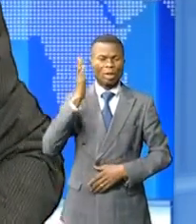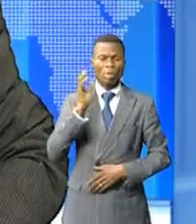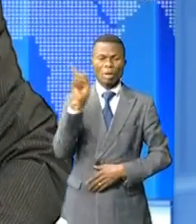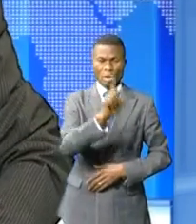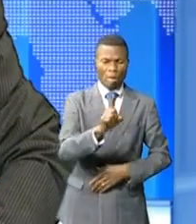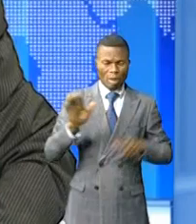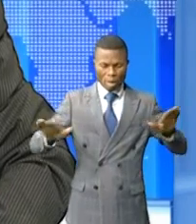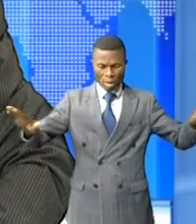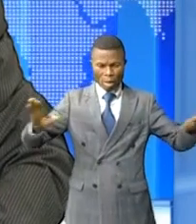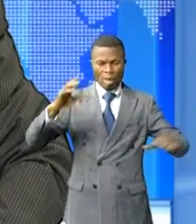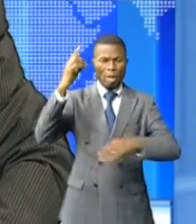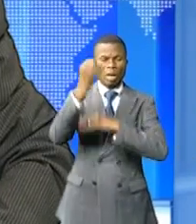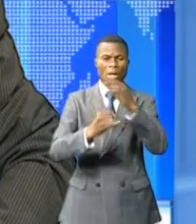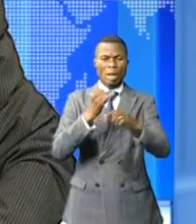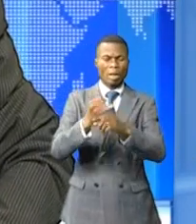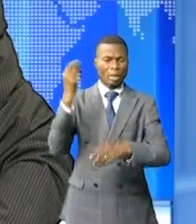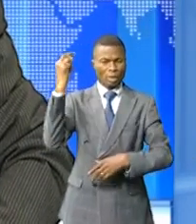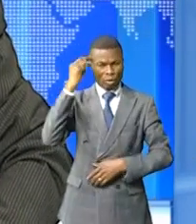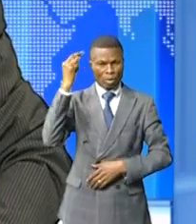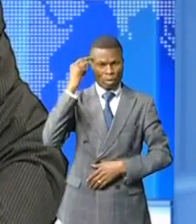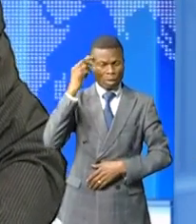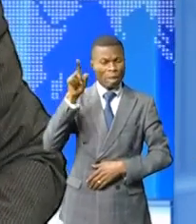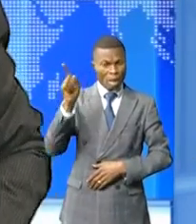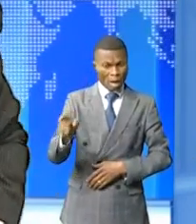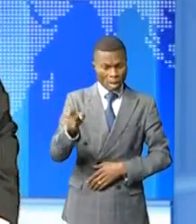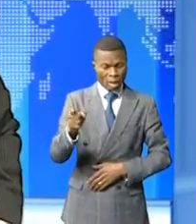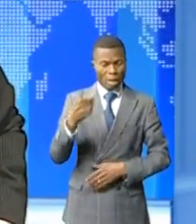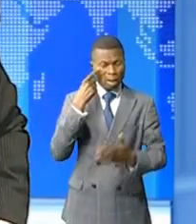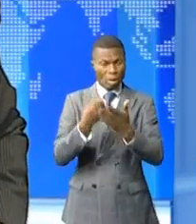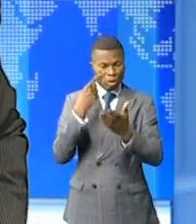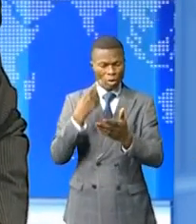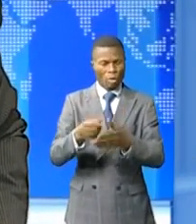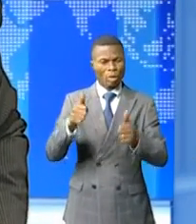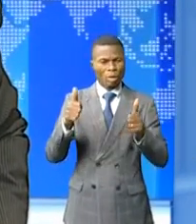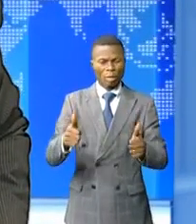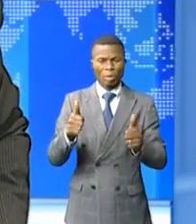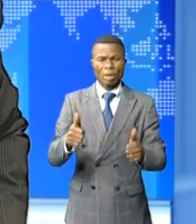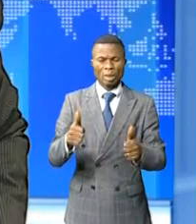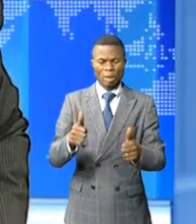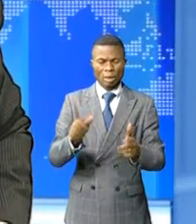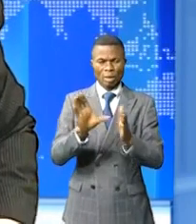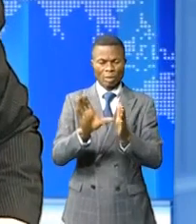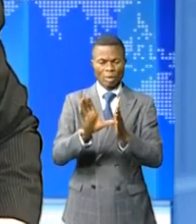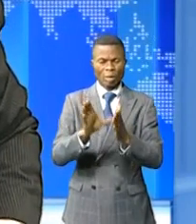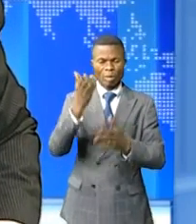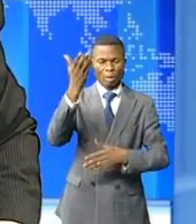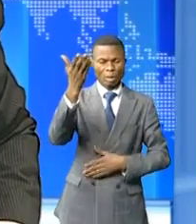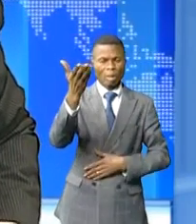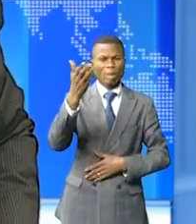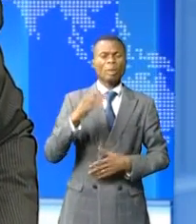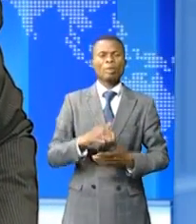à l'aéroport international d'Ndjili sur place. Le constat est positif, nous fait savoir Sandra